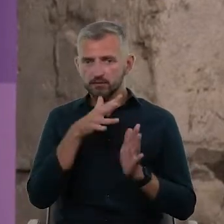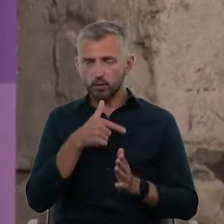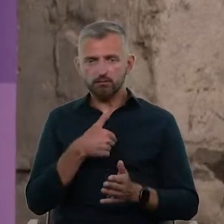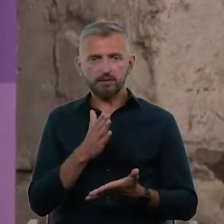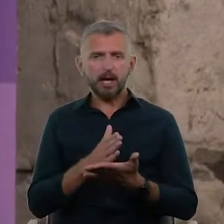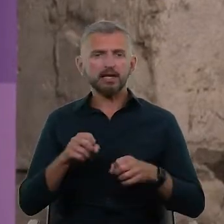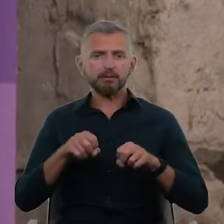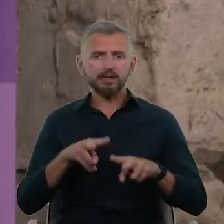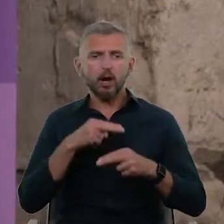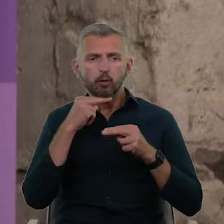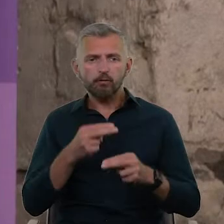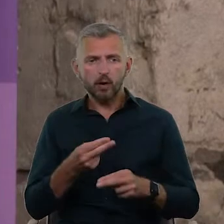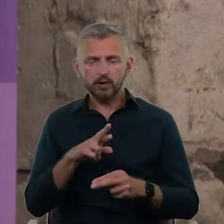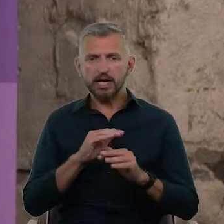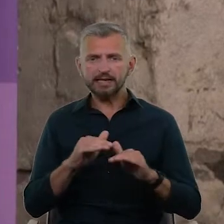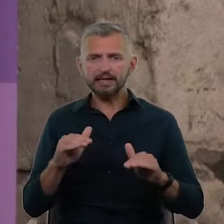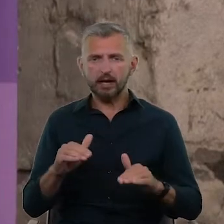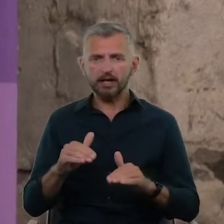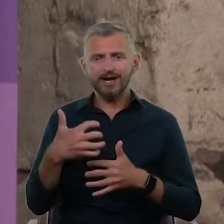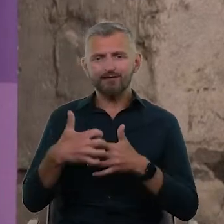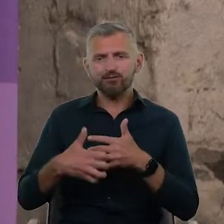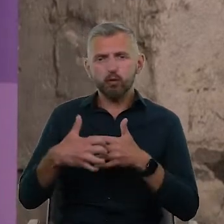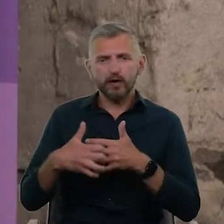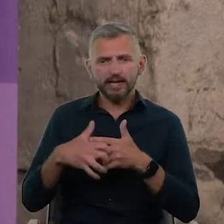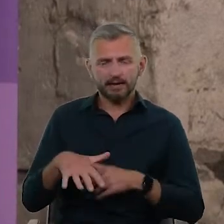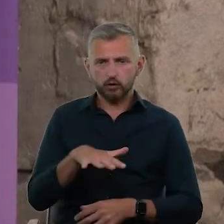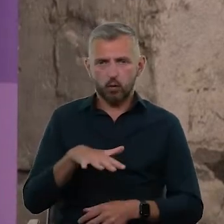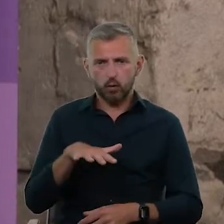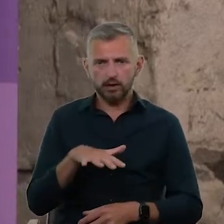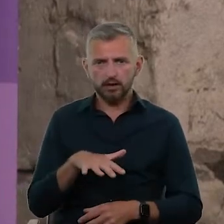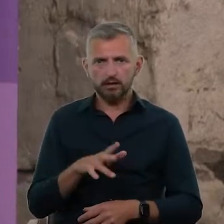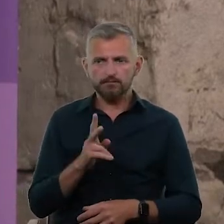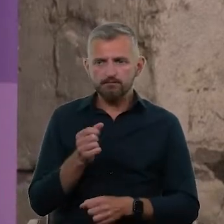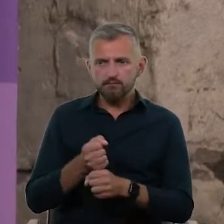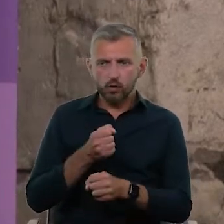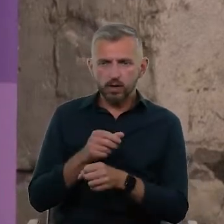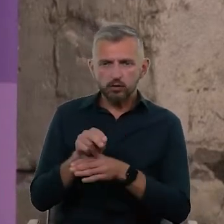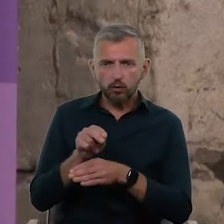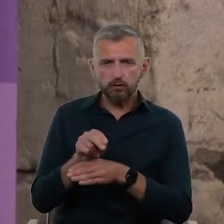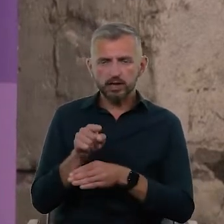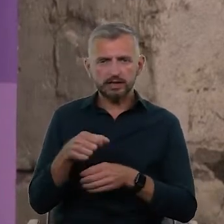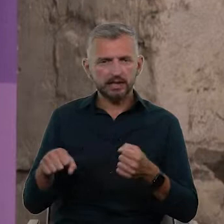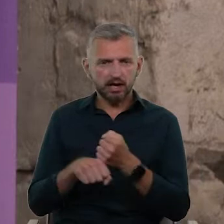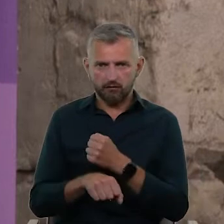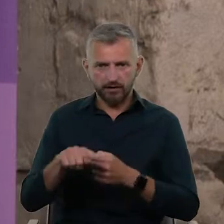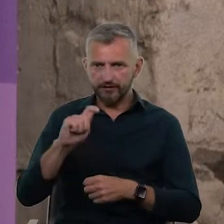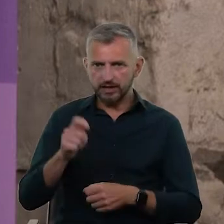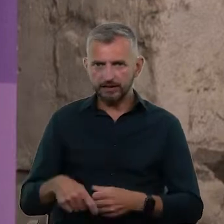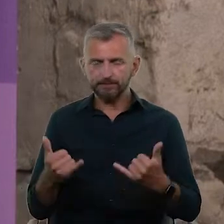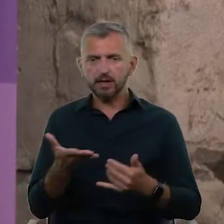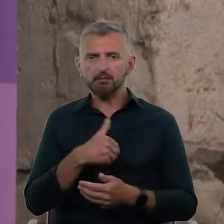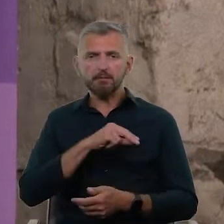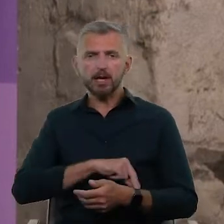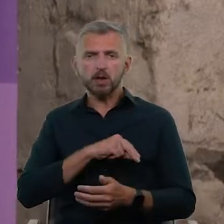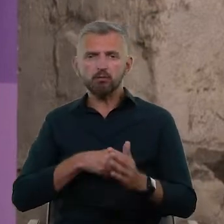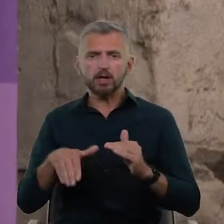спеціальну увагу для дітей в буферній зоні, які пропрацьовували ці травми війни. Зараз ми працюємо